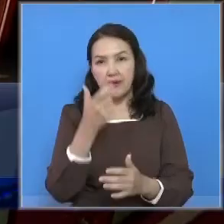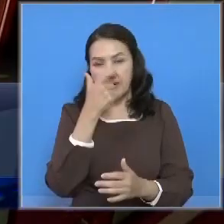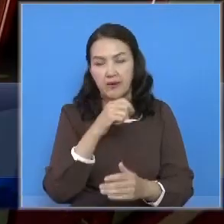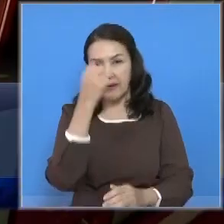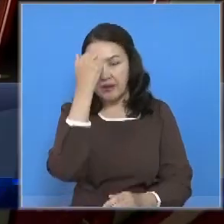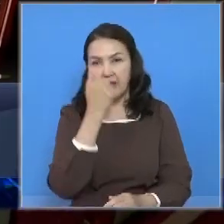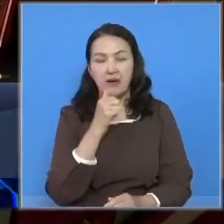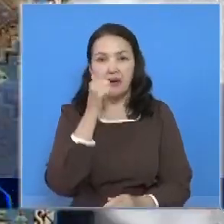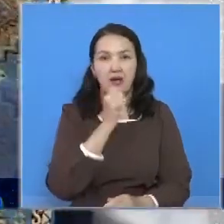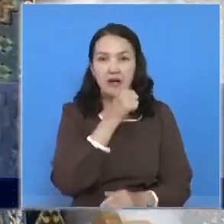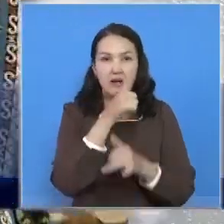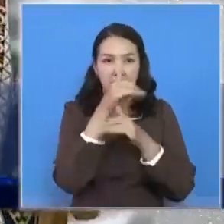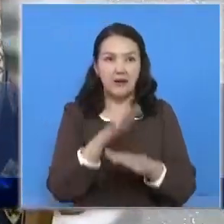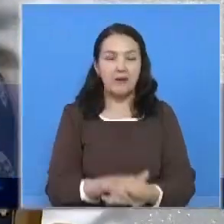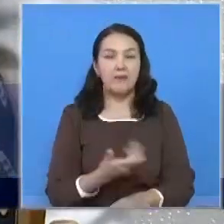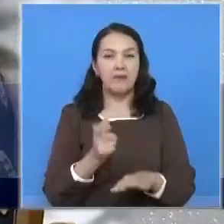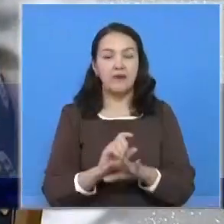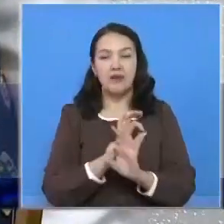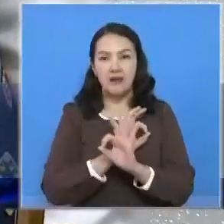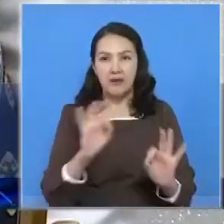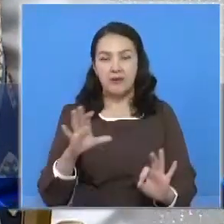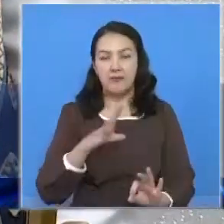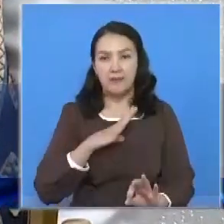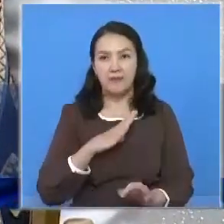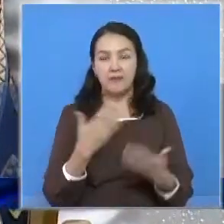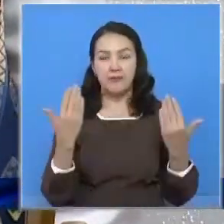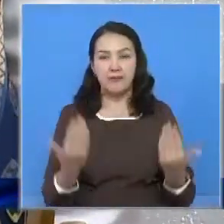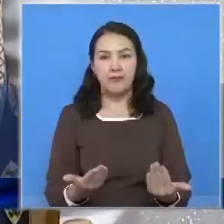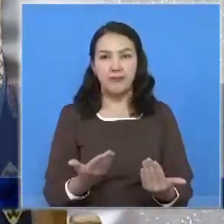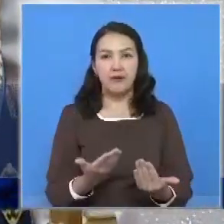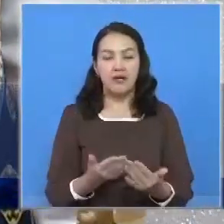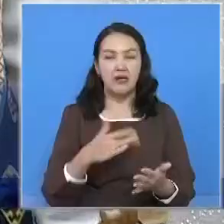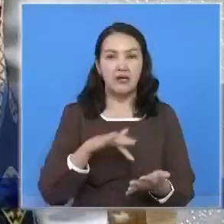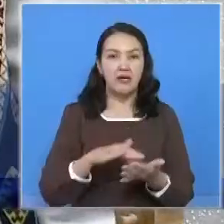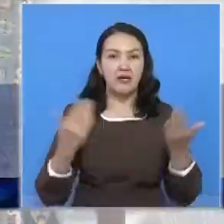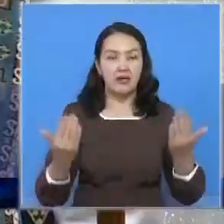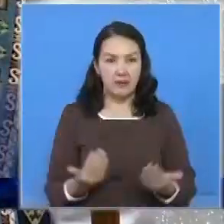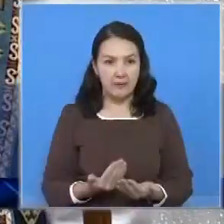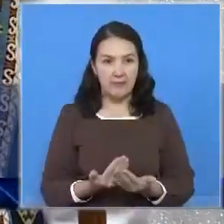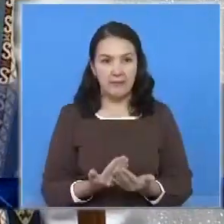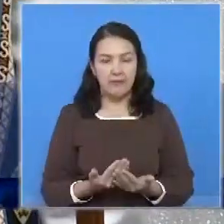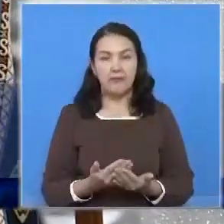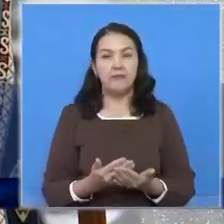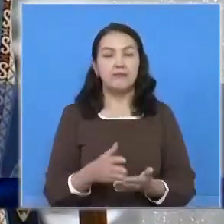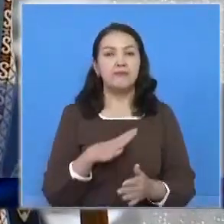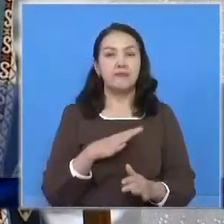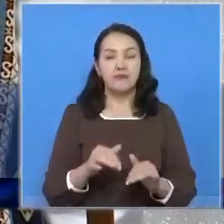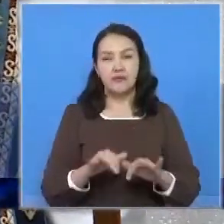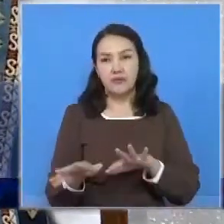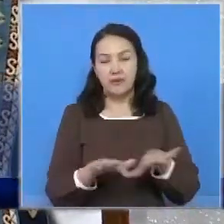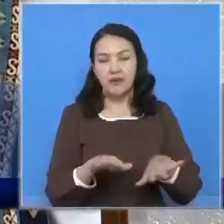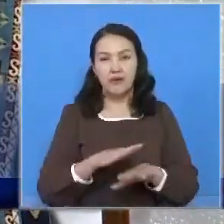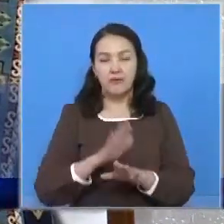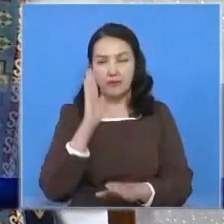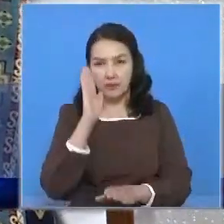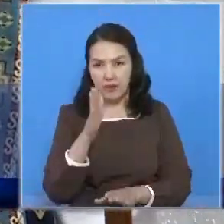алғысын жасыра алмады. Өте тамаша болды. Мінекей мен осы қала тұрғынымын. Шаралар болай берсін, осындай